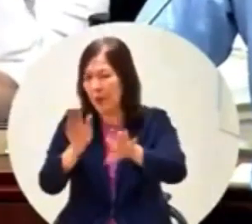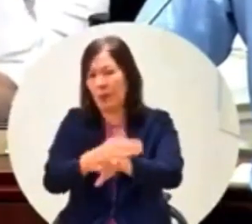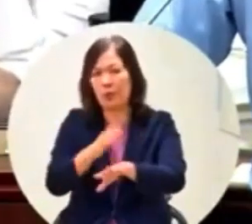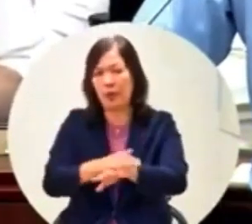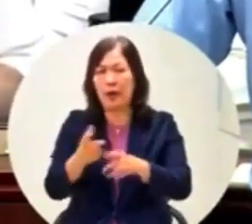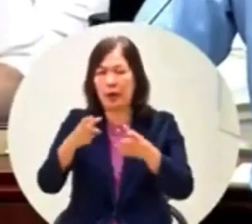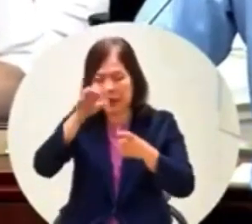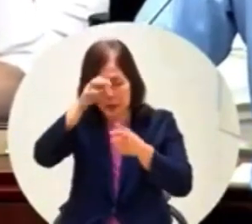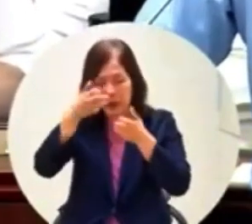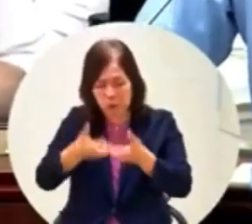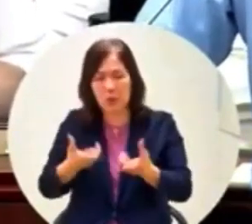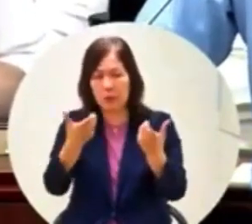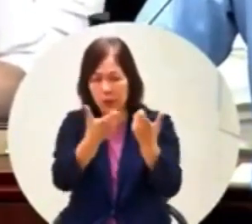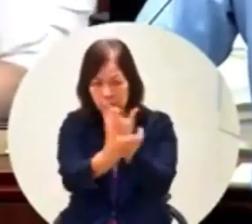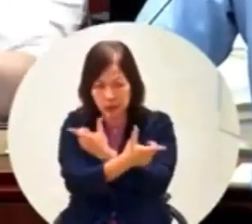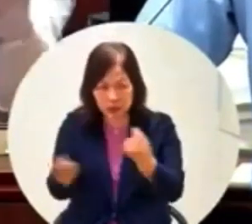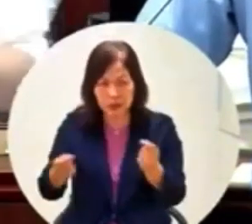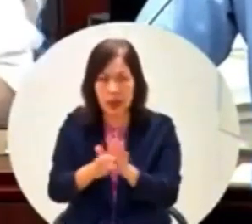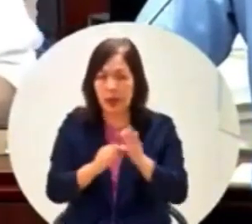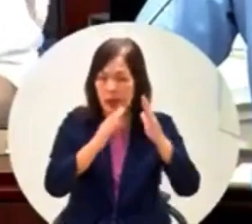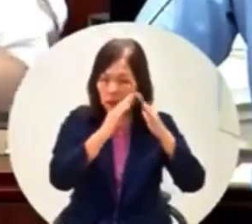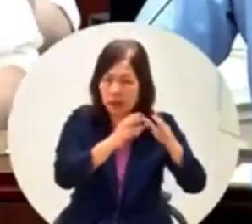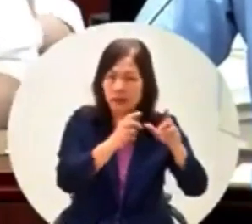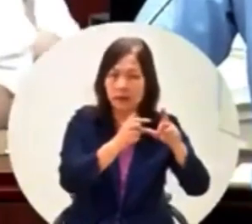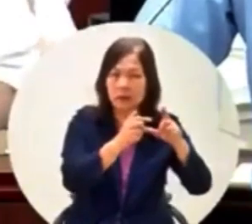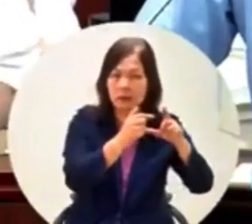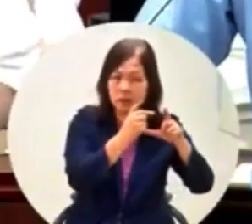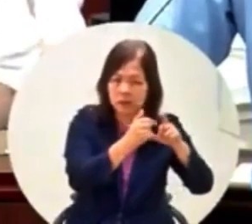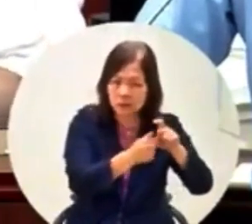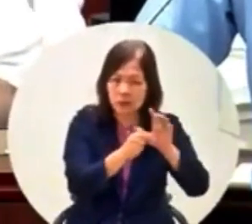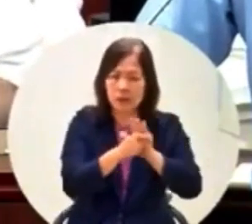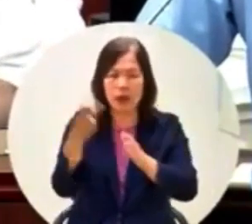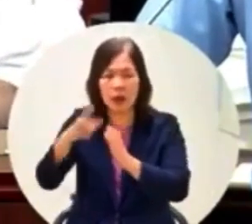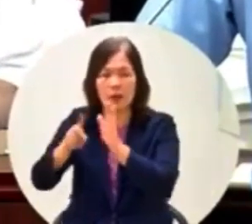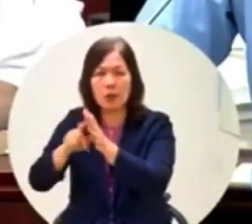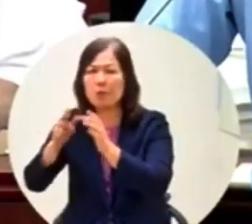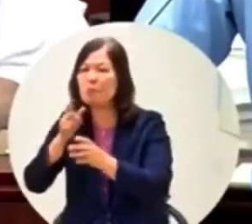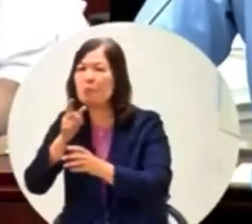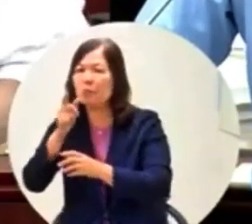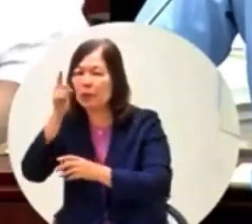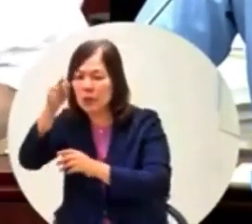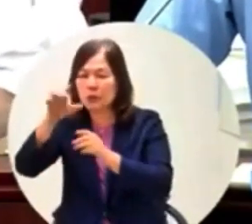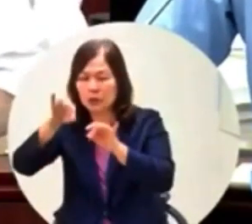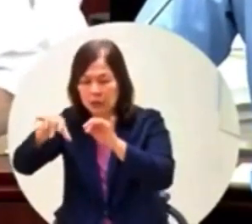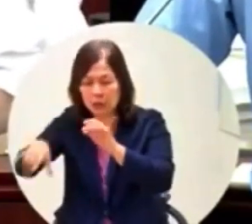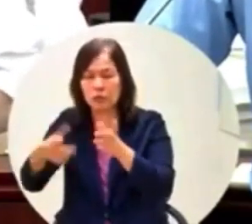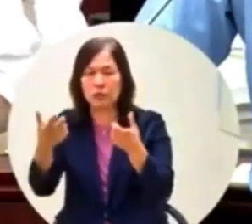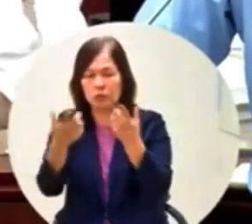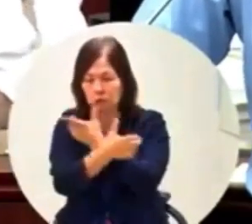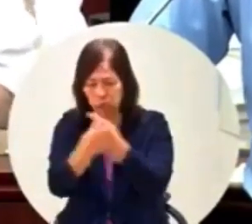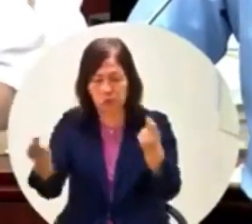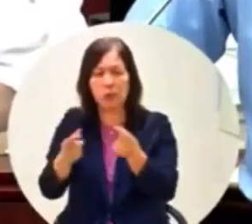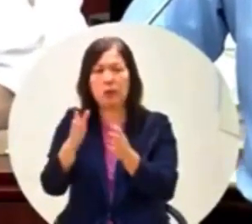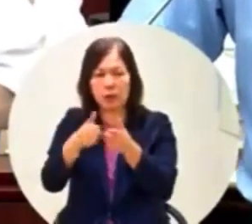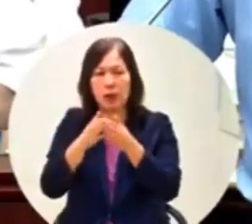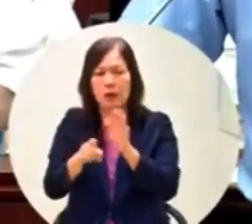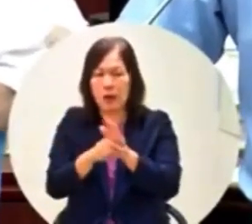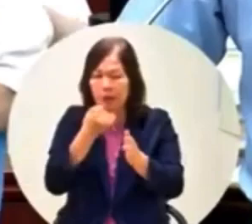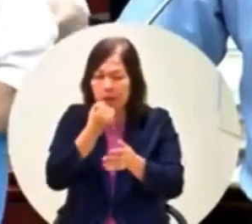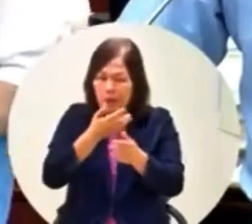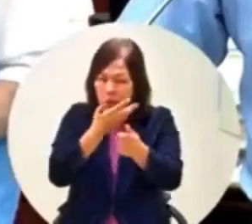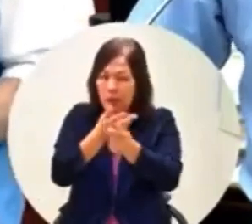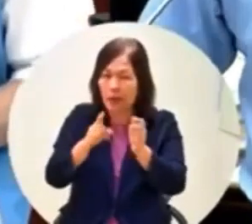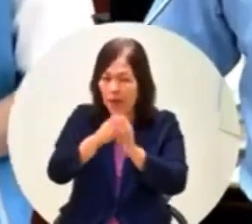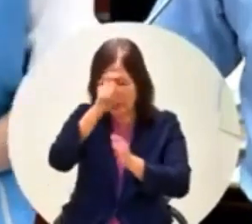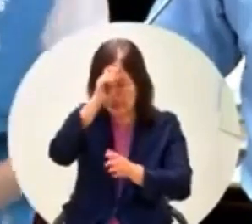视。其实市中心蛋黄区跟蛋白区所有的路平，我们一视同仁，全力的来帮市民建构一条平安回家的